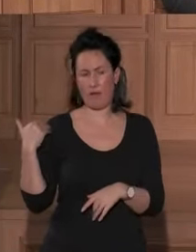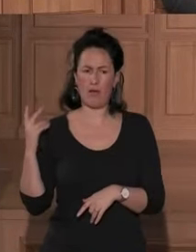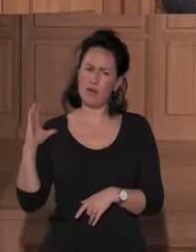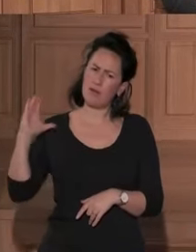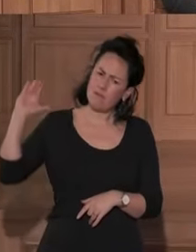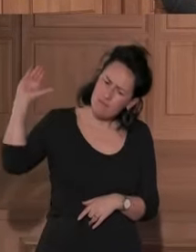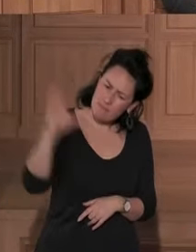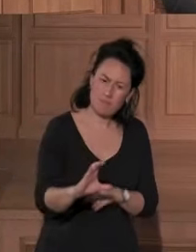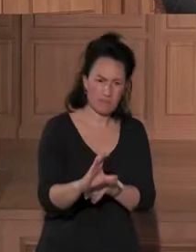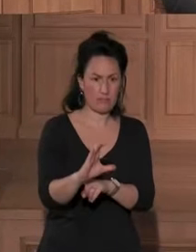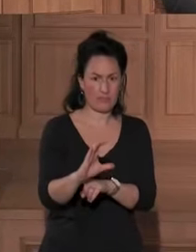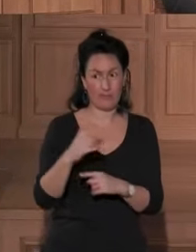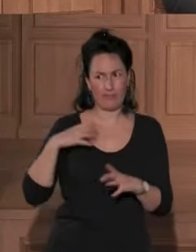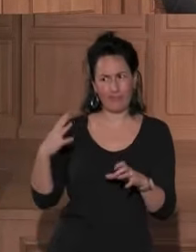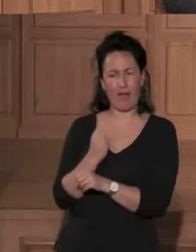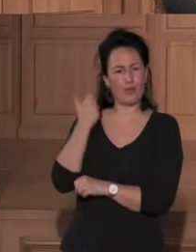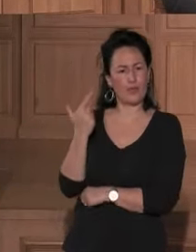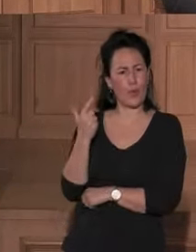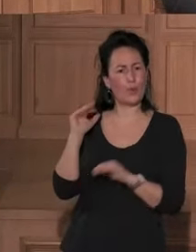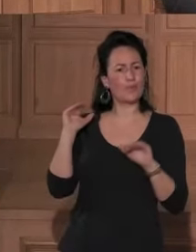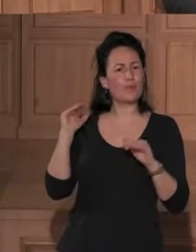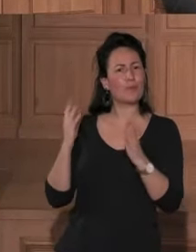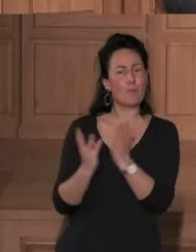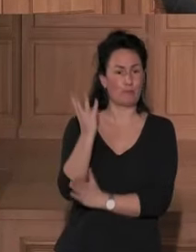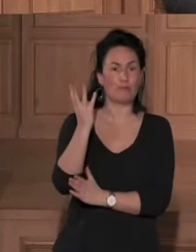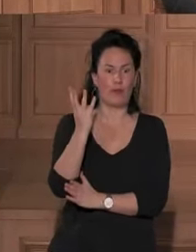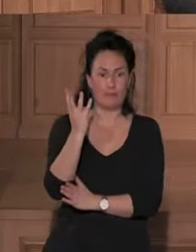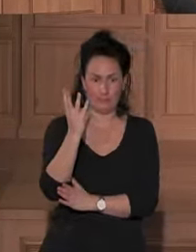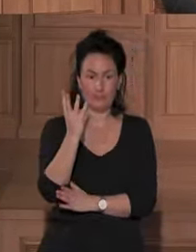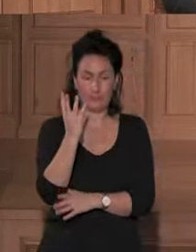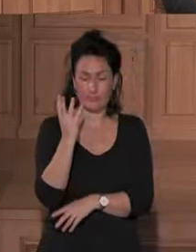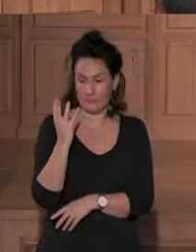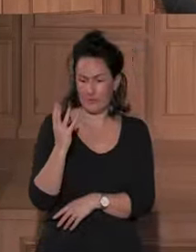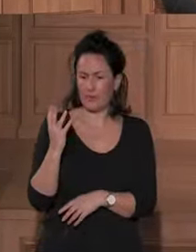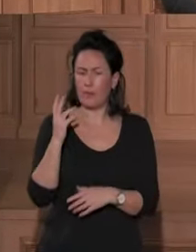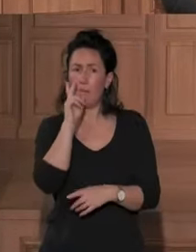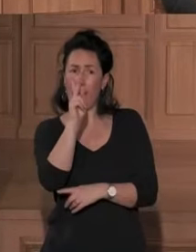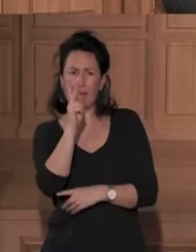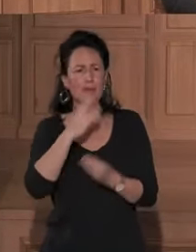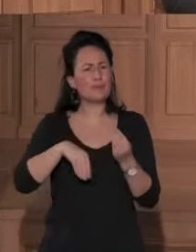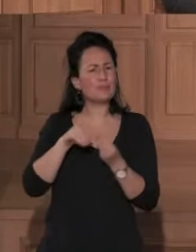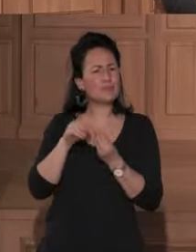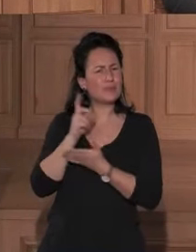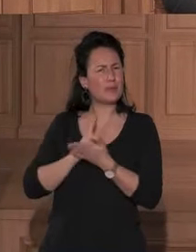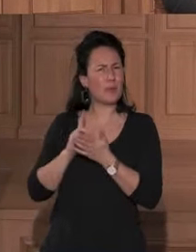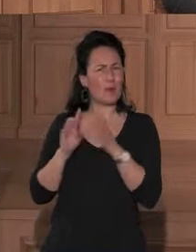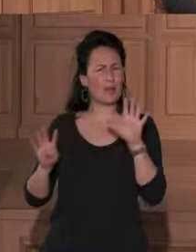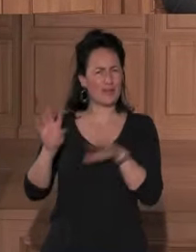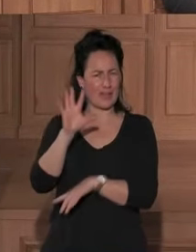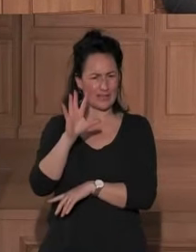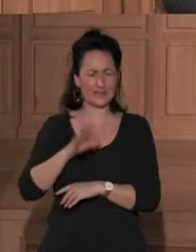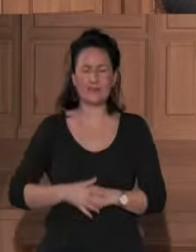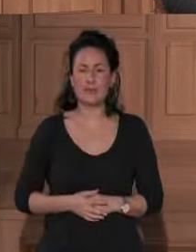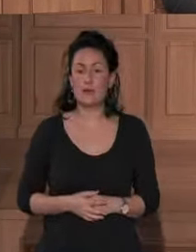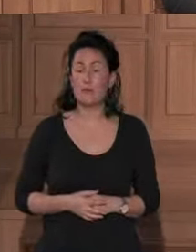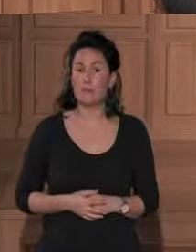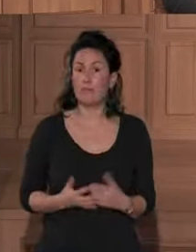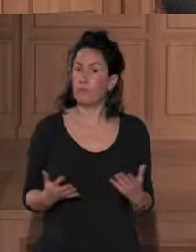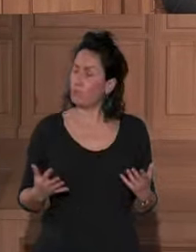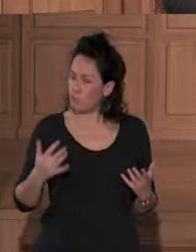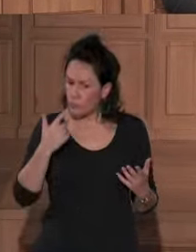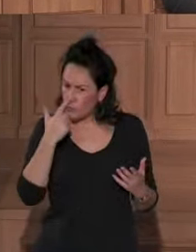projets. On en a remporté 2 d'ailleurs la semaine dernière avec Daoud, un à Paris et un dans le Val d'Oise, mais pas assez. Donc c'est bien,